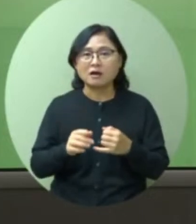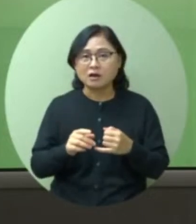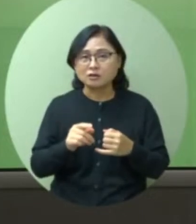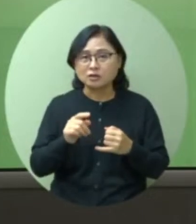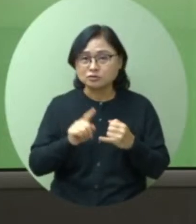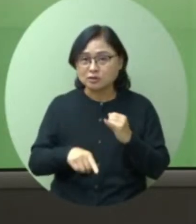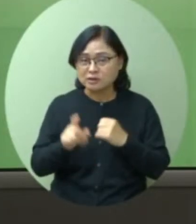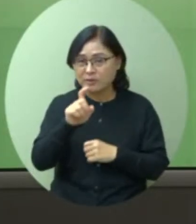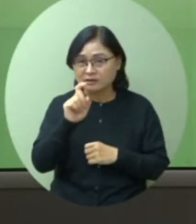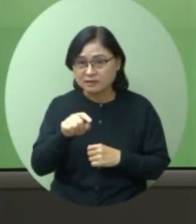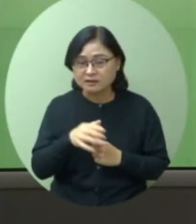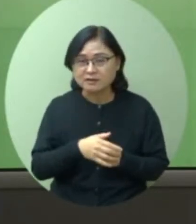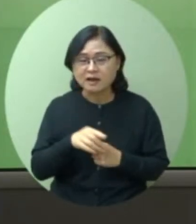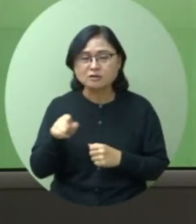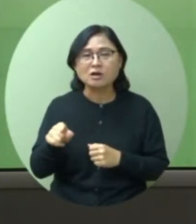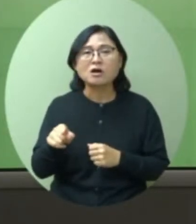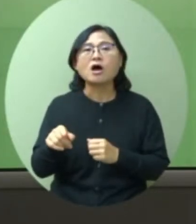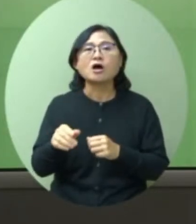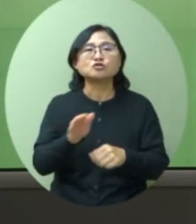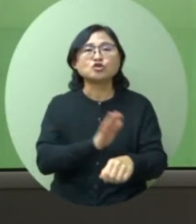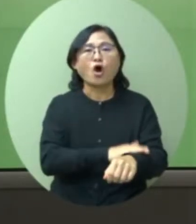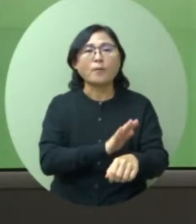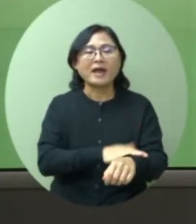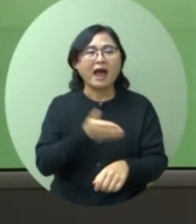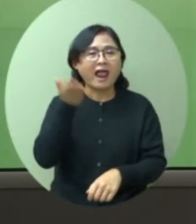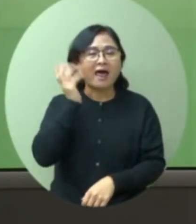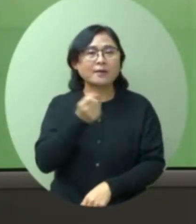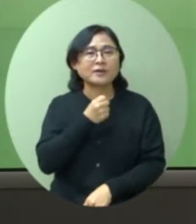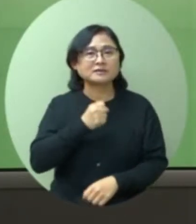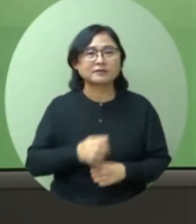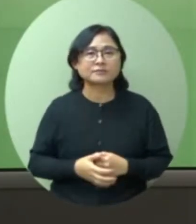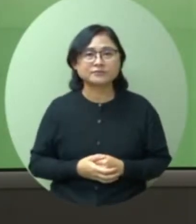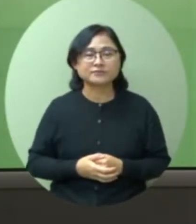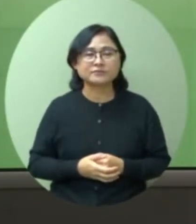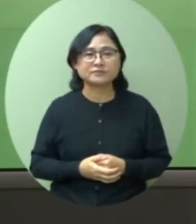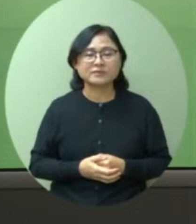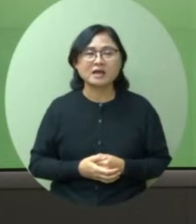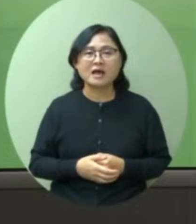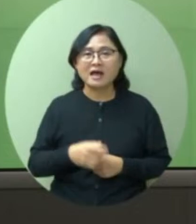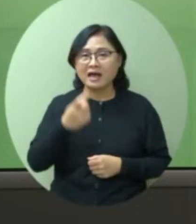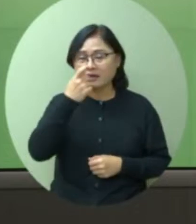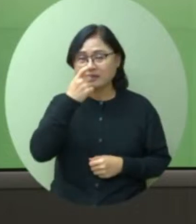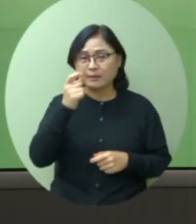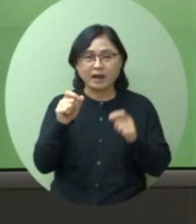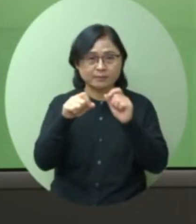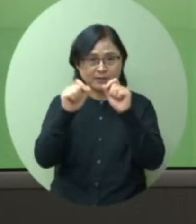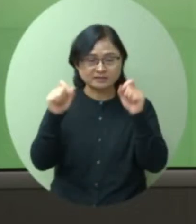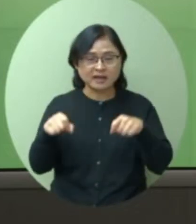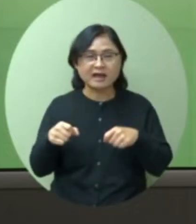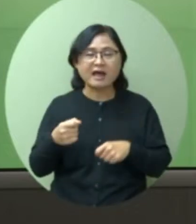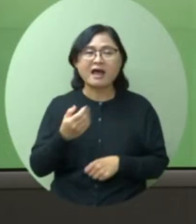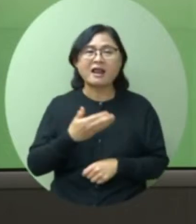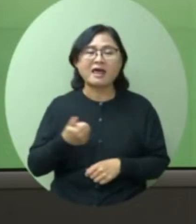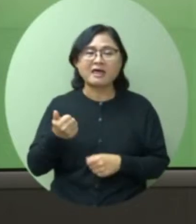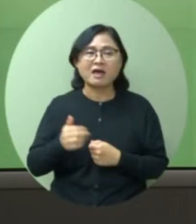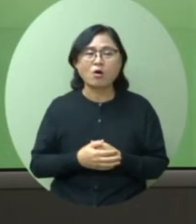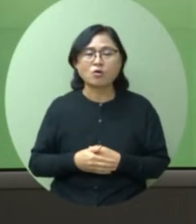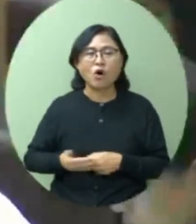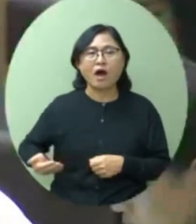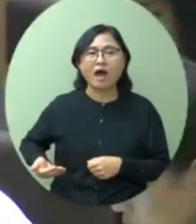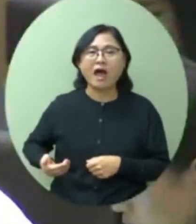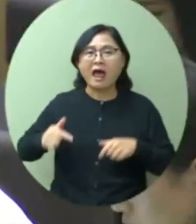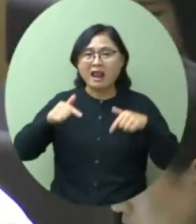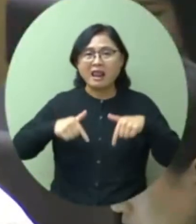heights. 最尾一個係個男記者。 Last question at the back, the gentleman. Some English questions from the South China Morning